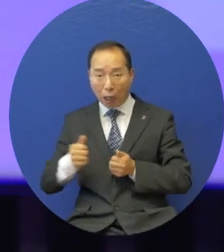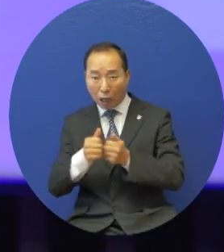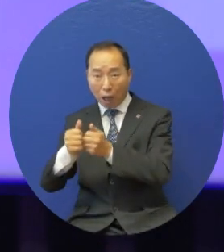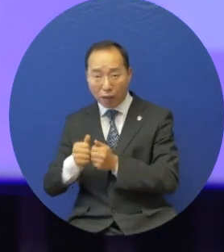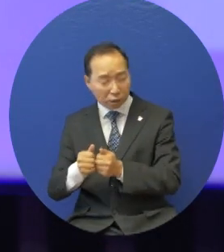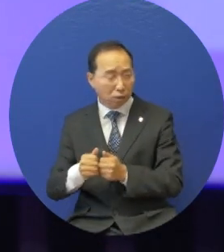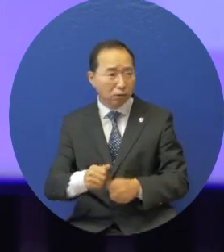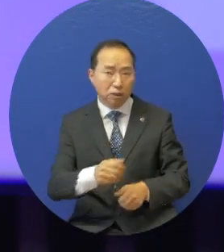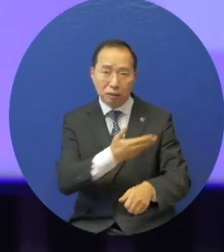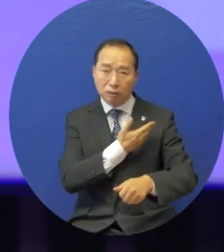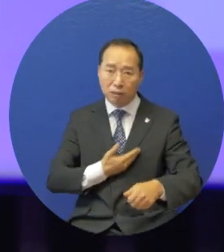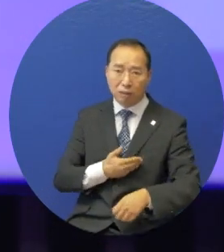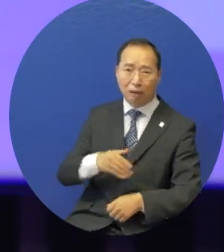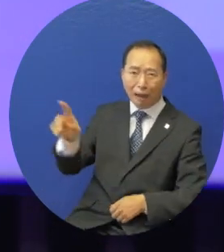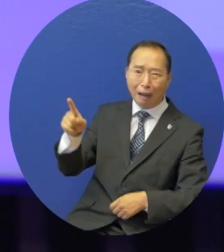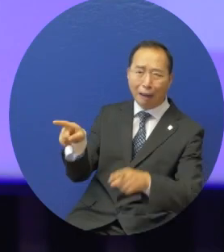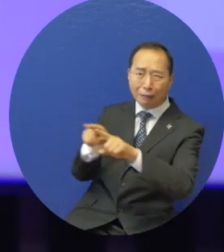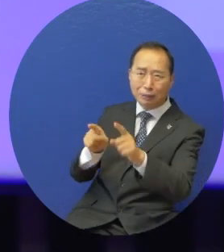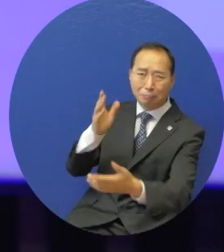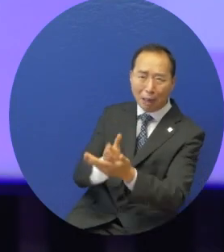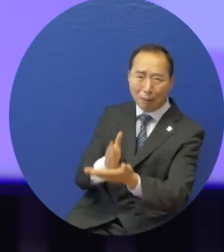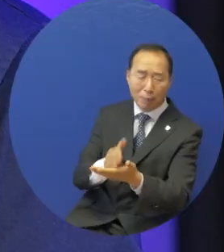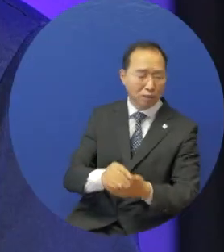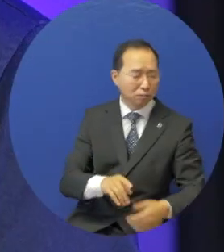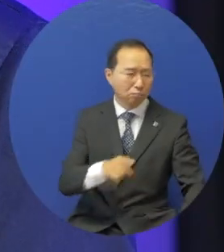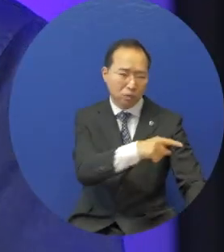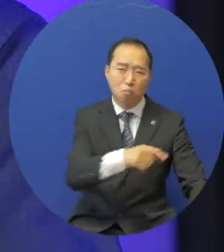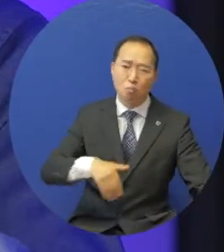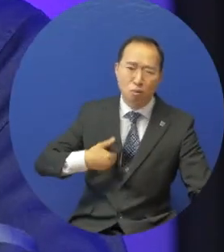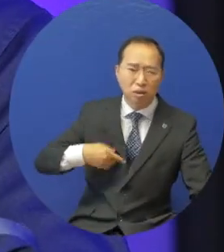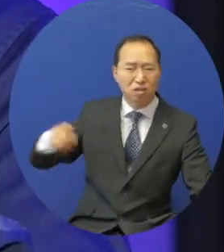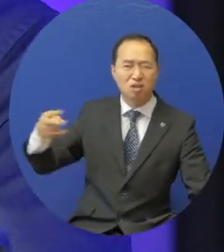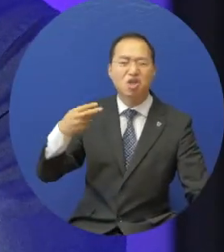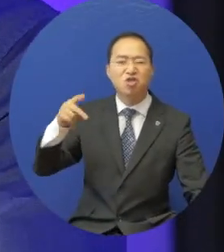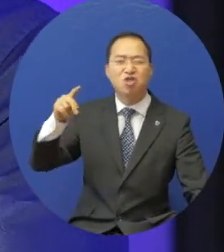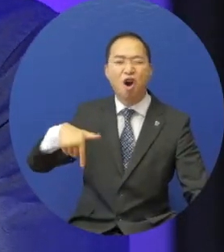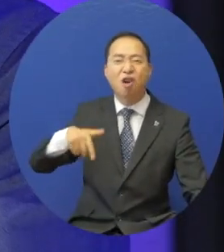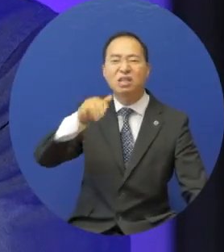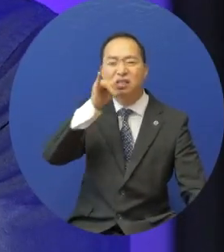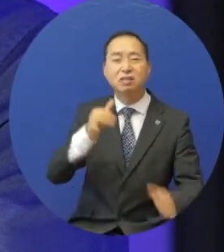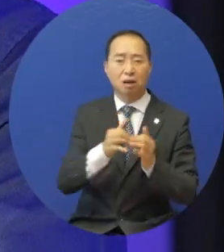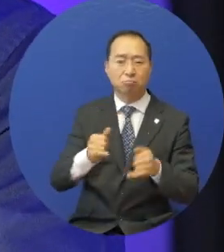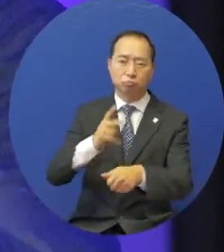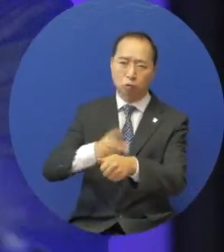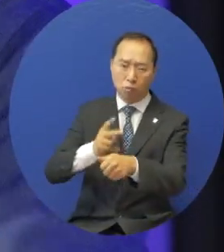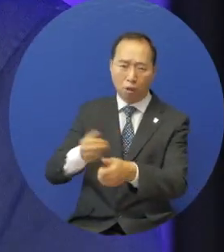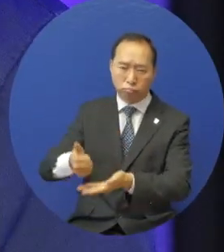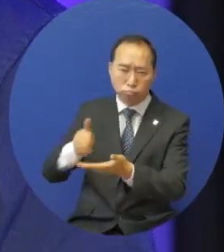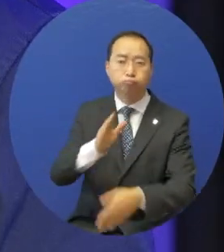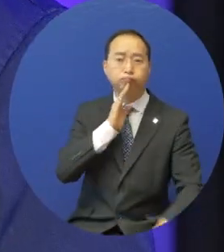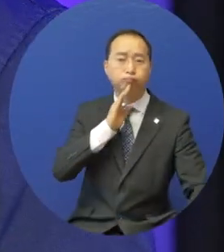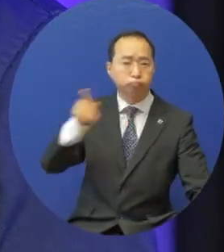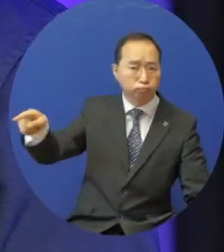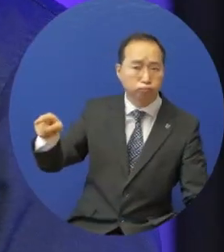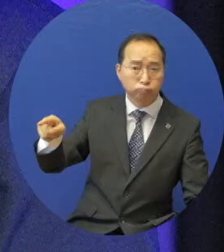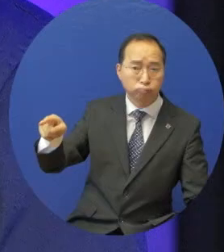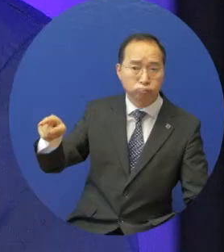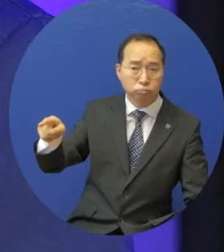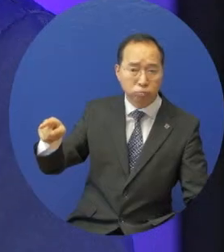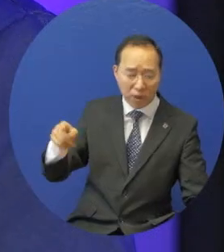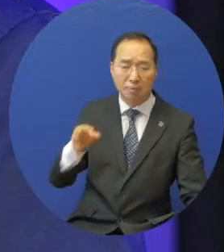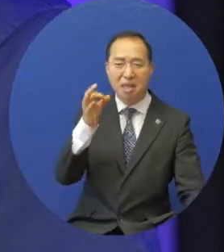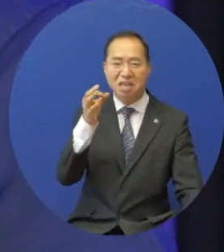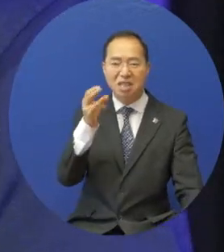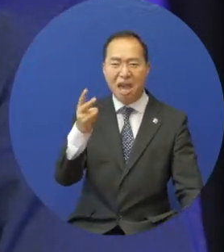어울리지 마세요. 뭐 저분하고 어울렸는데 니들이 모른다. 저 사람은 덕이 있는 사람이고 선생으로 칭할 만한 사람이다.